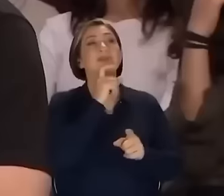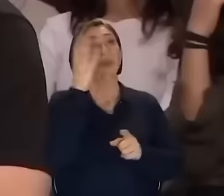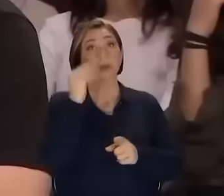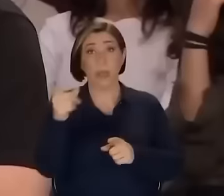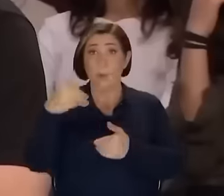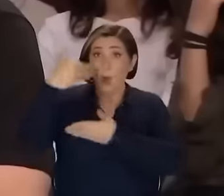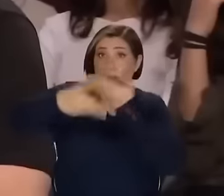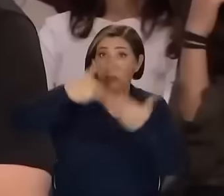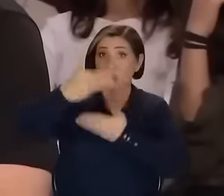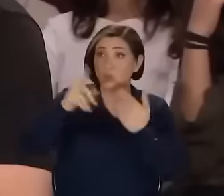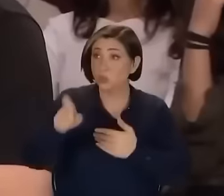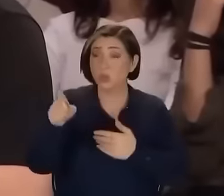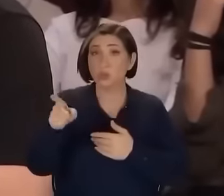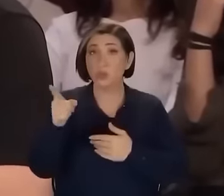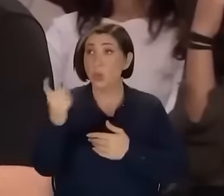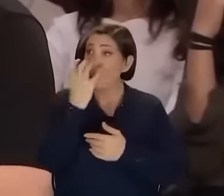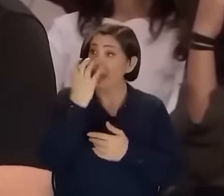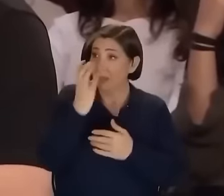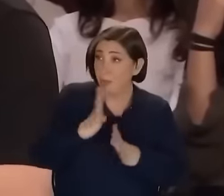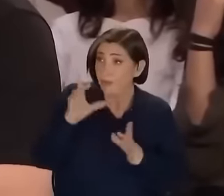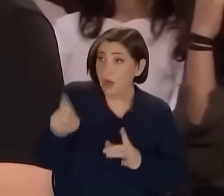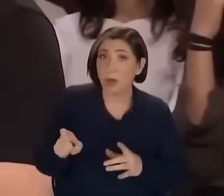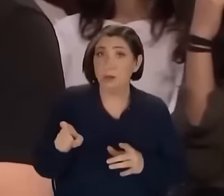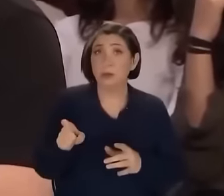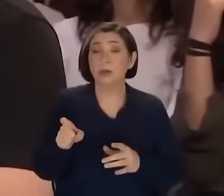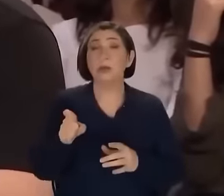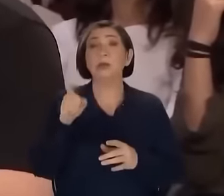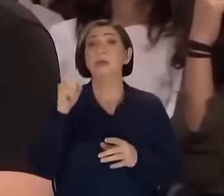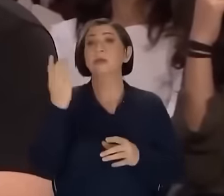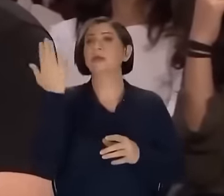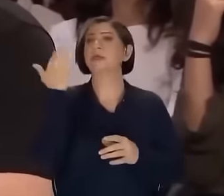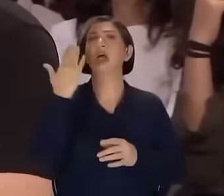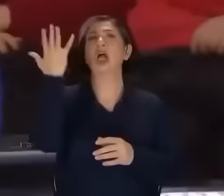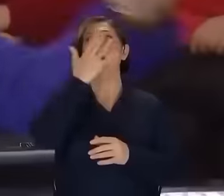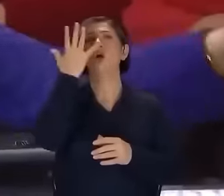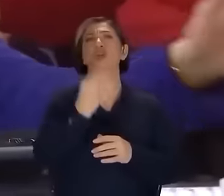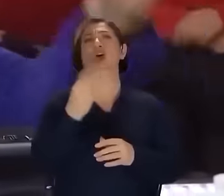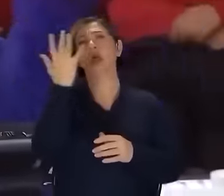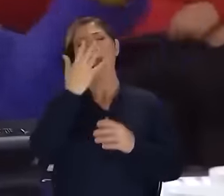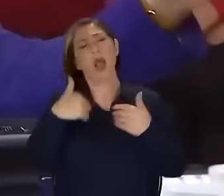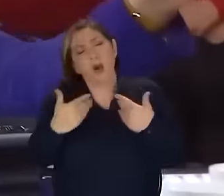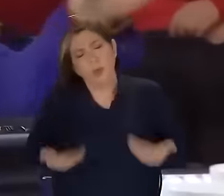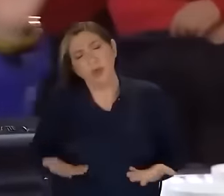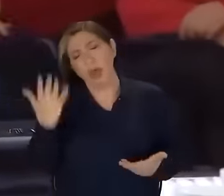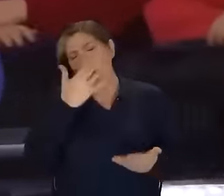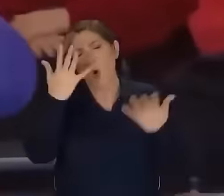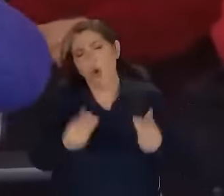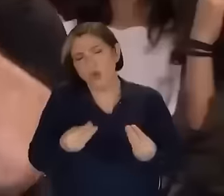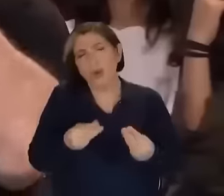ama sen de mi öyle anons ediyorsun? Ben yani öyle anons etmiyorum. Yani böyle bir beklenti mi var? Yani, yok. Yani gideceğim bizim... filme birincisi kara olacak. Karaya razıyız tamam kara